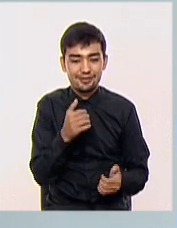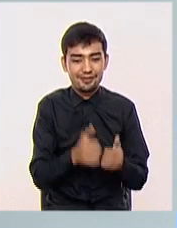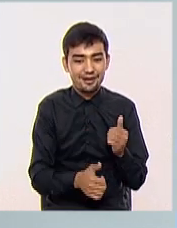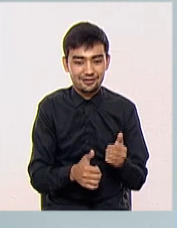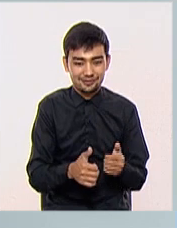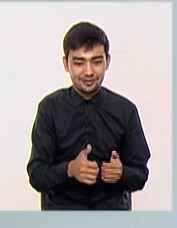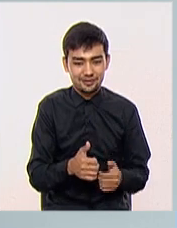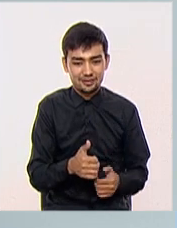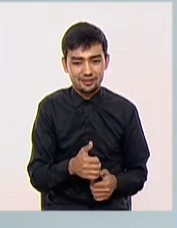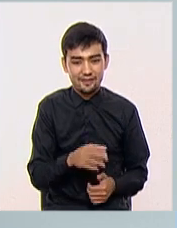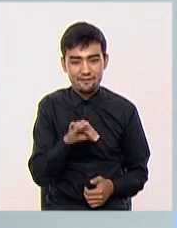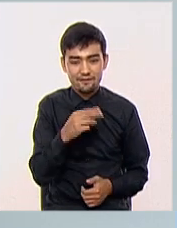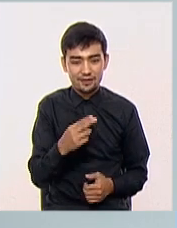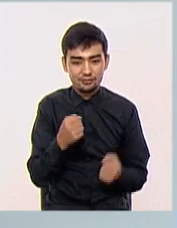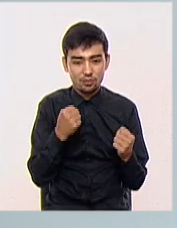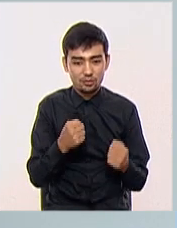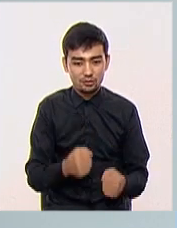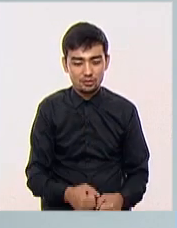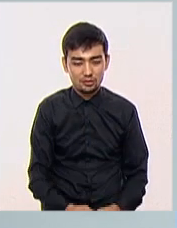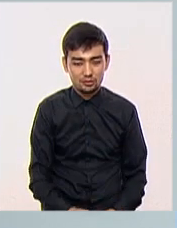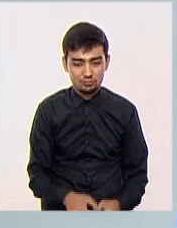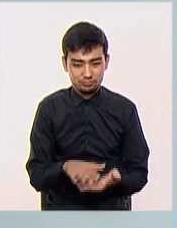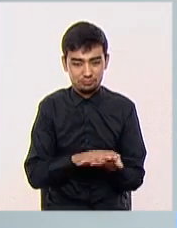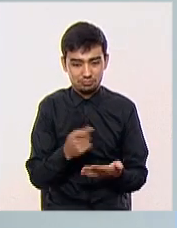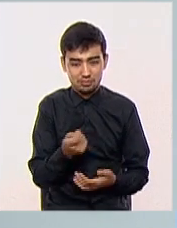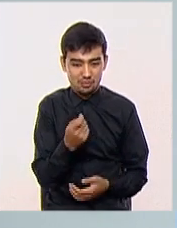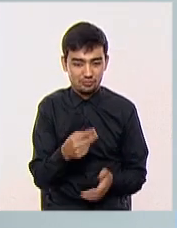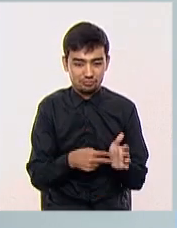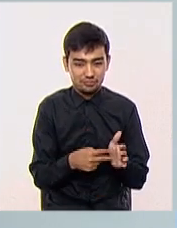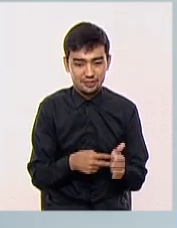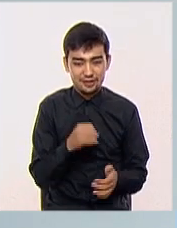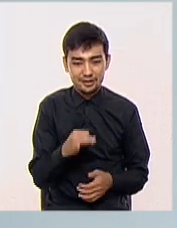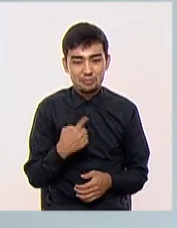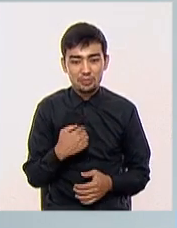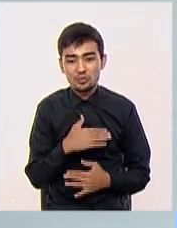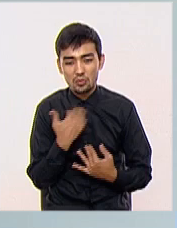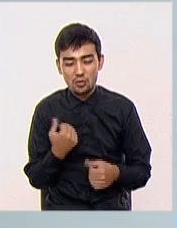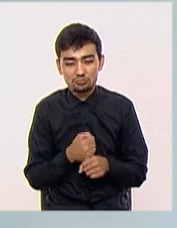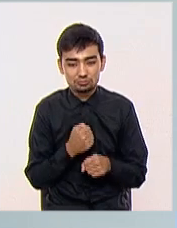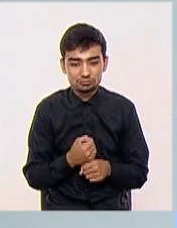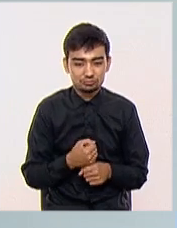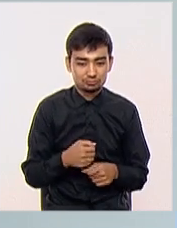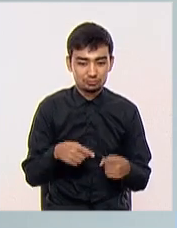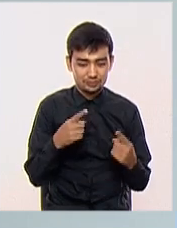каждый вид ничего не остается. Это не от того, что мы не хотим приобретать.